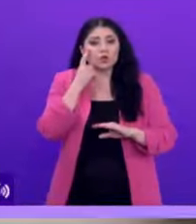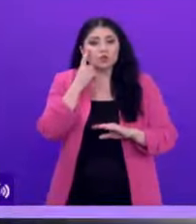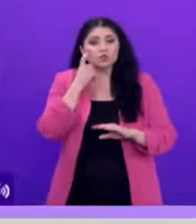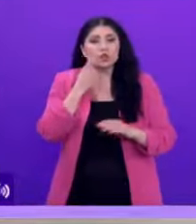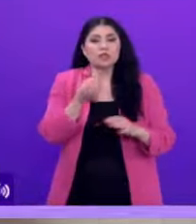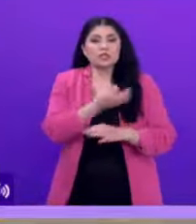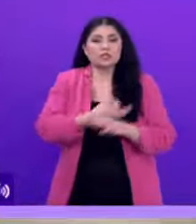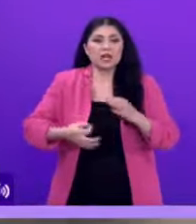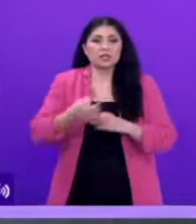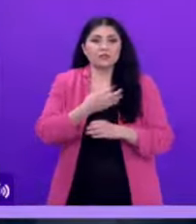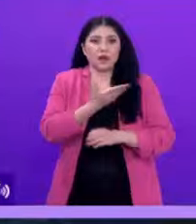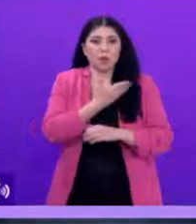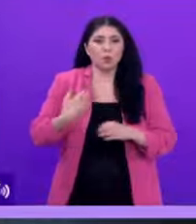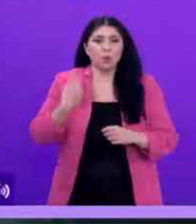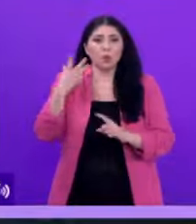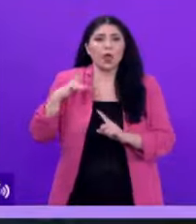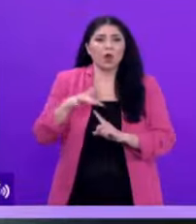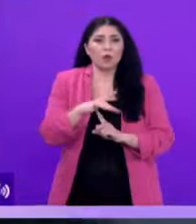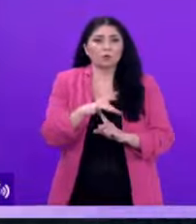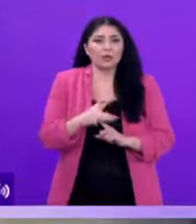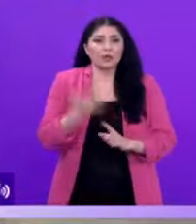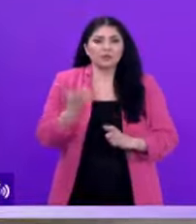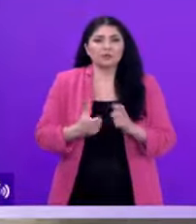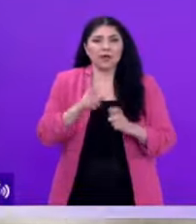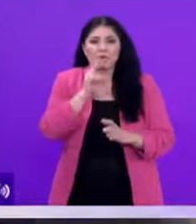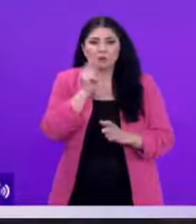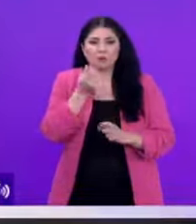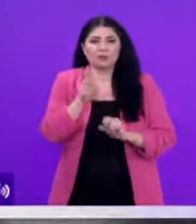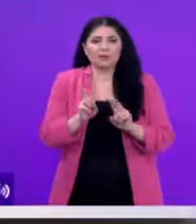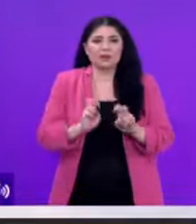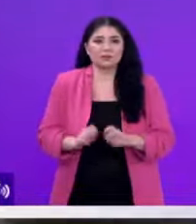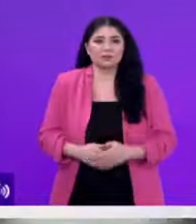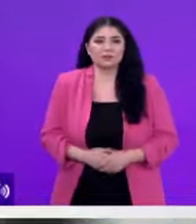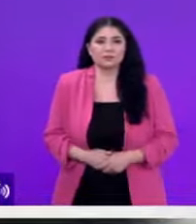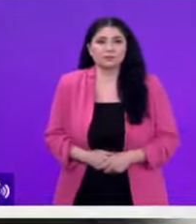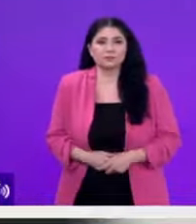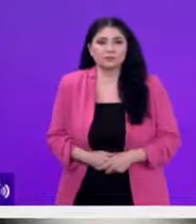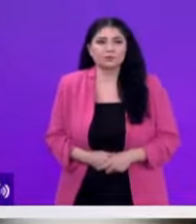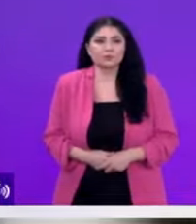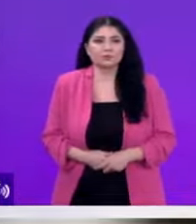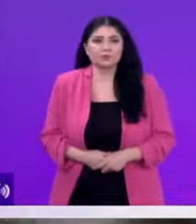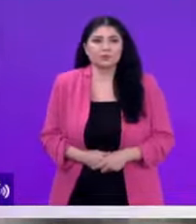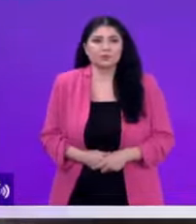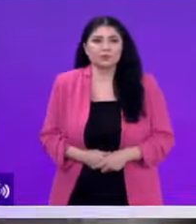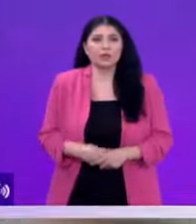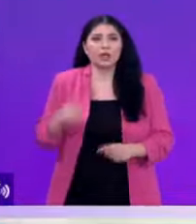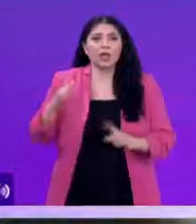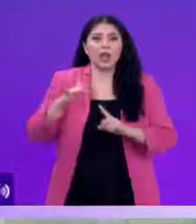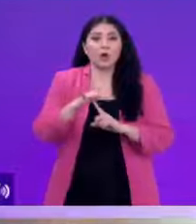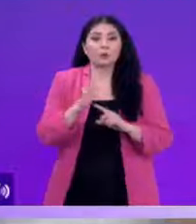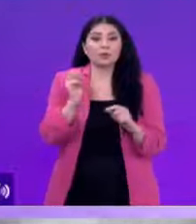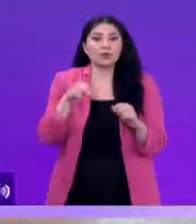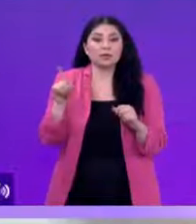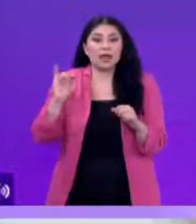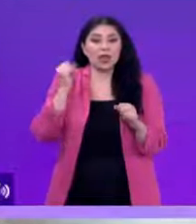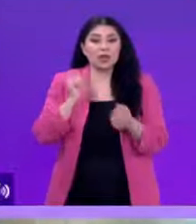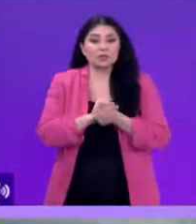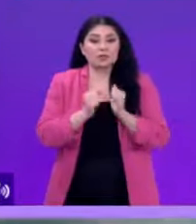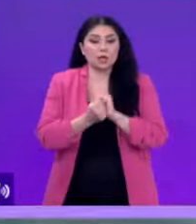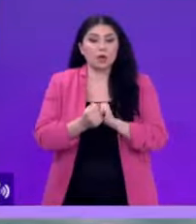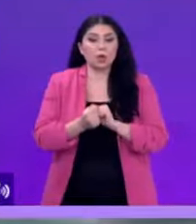București cu unul dintre elicopterele despre care vorbeam ceva mai devreme. Fie elicopterul Smurd de la Iași, fie acel elicopter Black